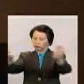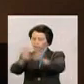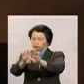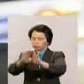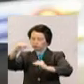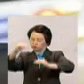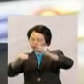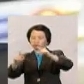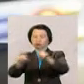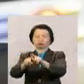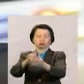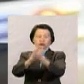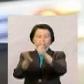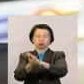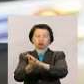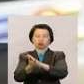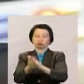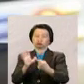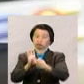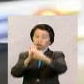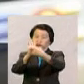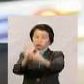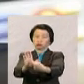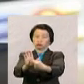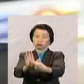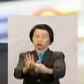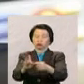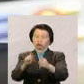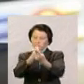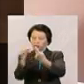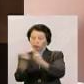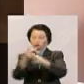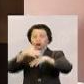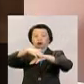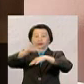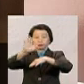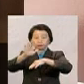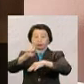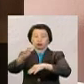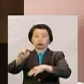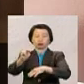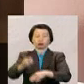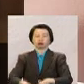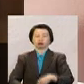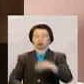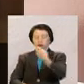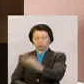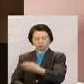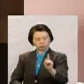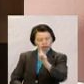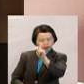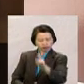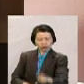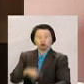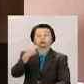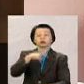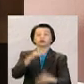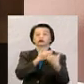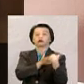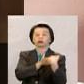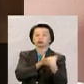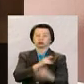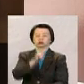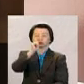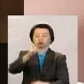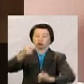defisit supaya menunjukkan keadaan lebihan. Beliau mempersoalkan siapa yang bertanggungjawab